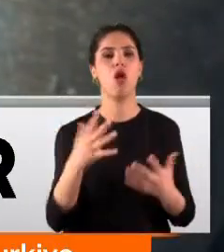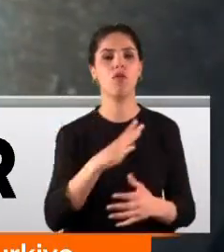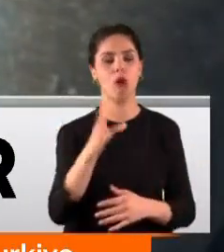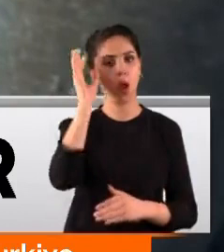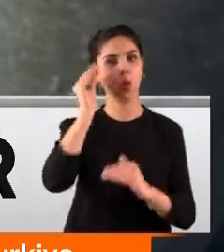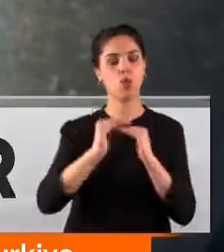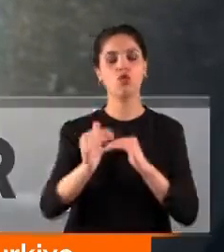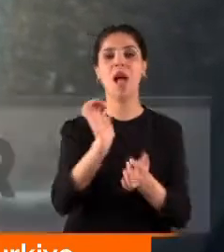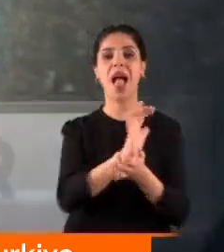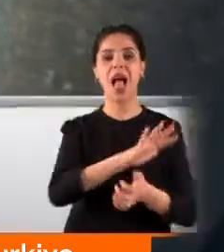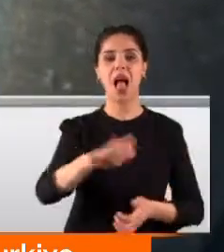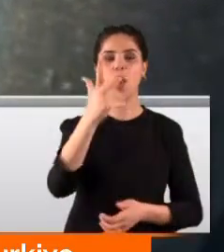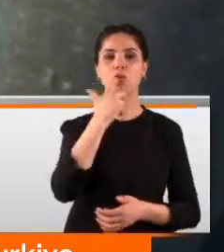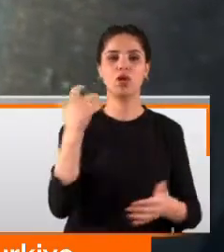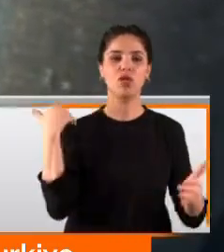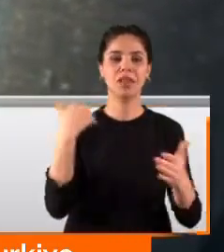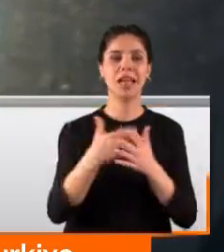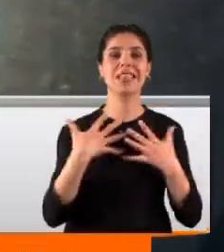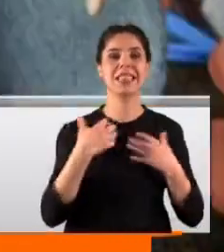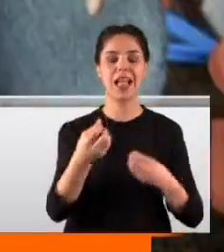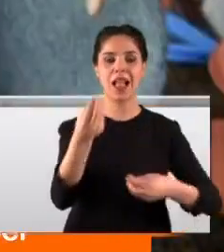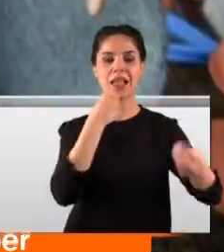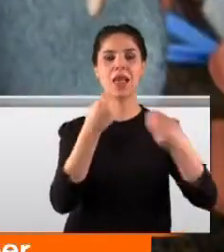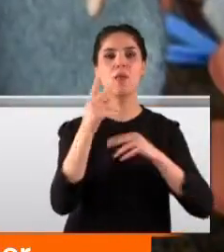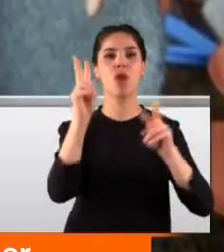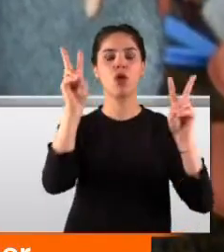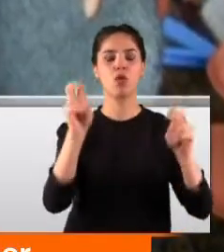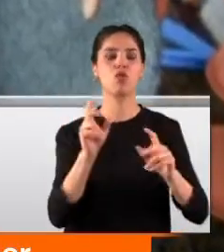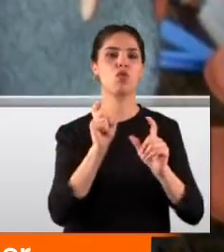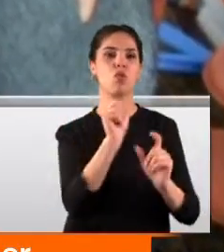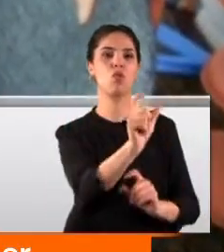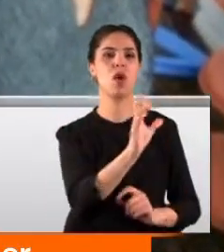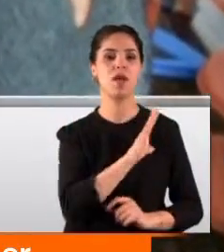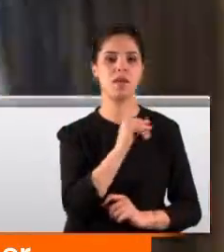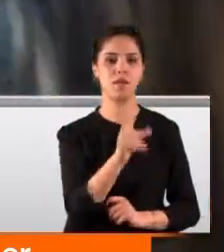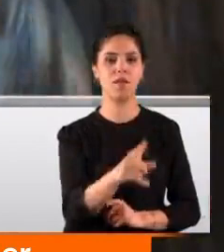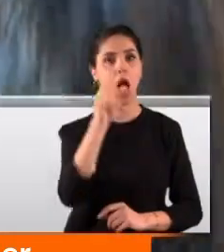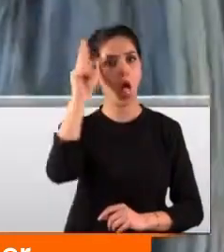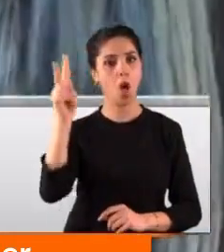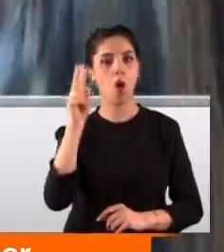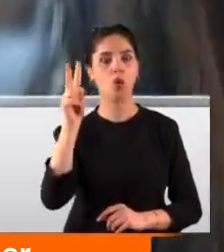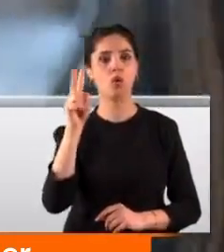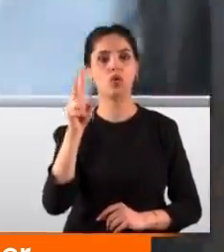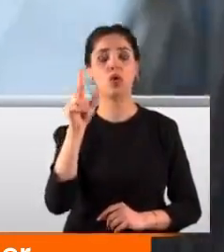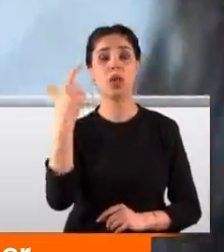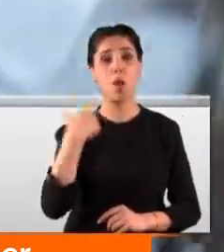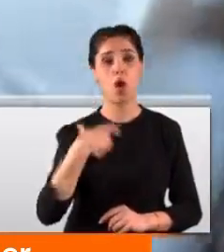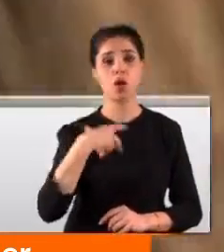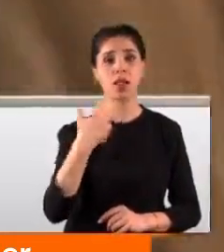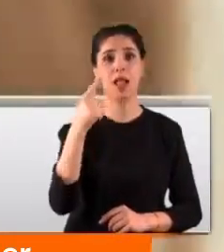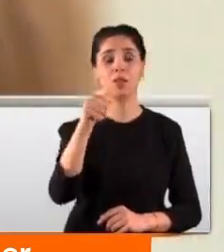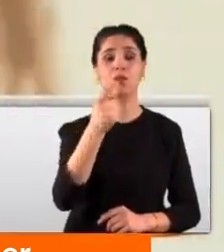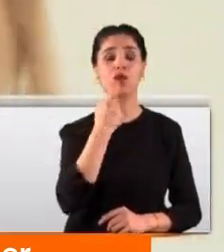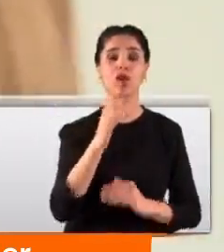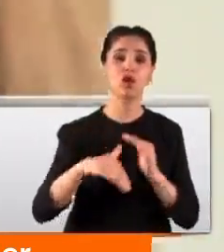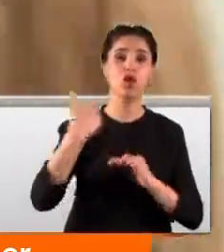Uzmanlar ailelere çocuklarını 3 yaşına kadar sağlıklı beslenmeleri konusunda uyarıyor. Zaten otizm teşhisi de özellikle bu